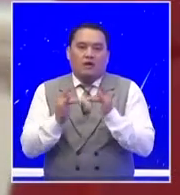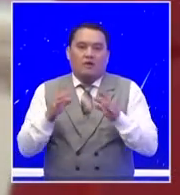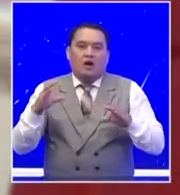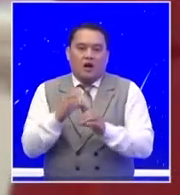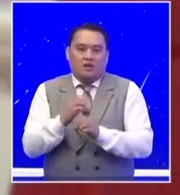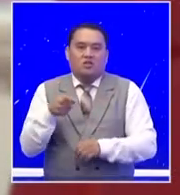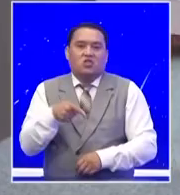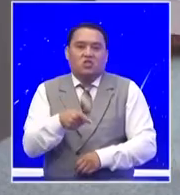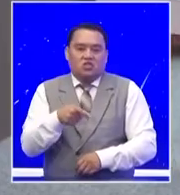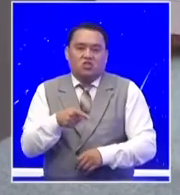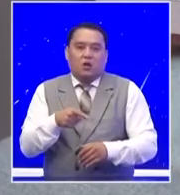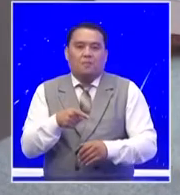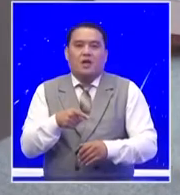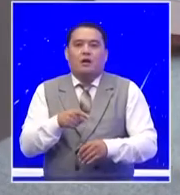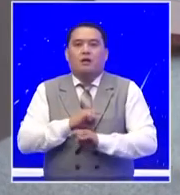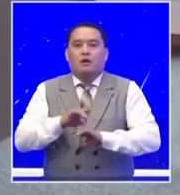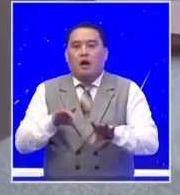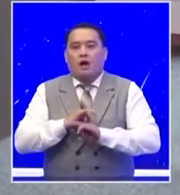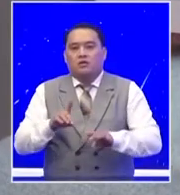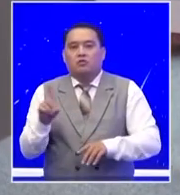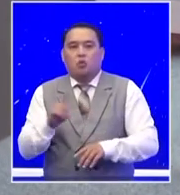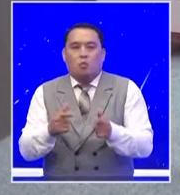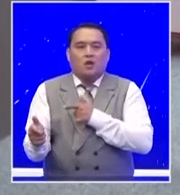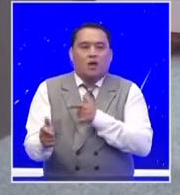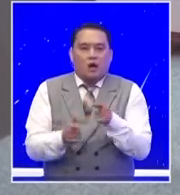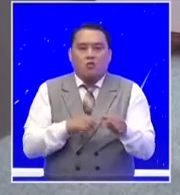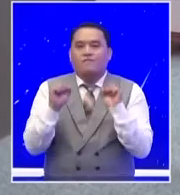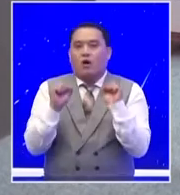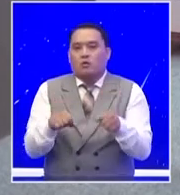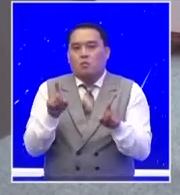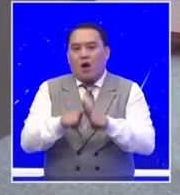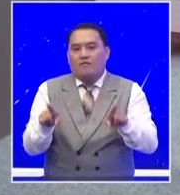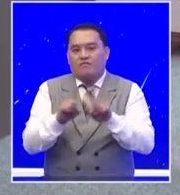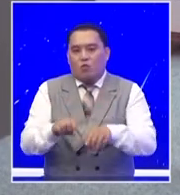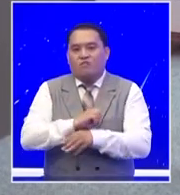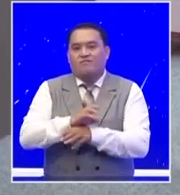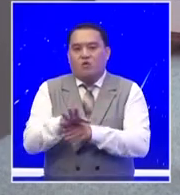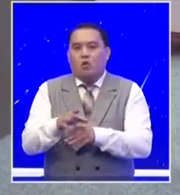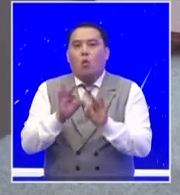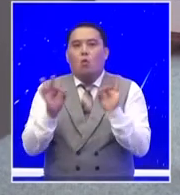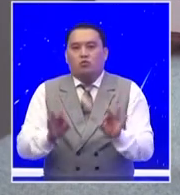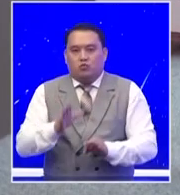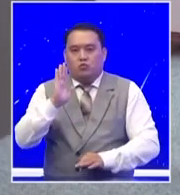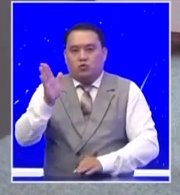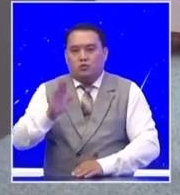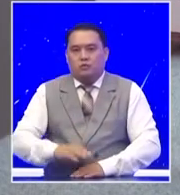более чем на 1000 единиц. Рассказал спикер также и о подготовке к возможной повторной волне коронавируса в осенний период.